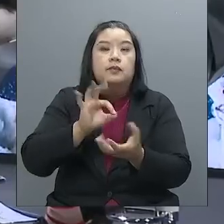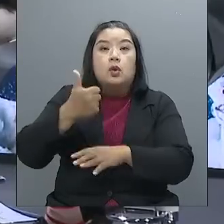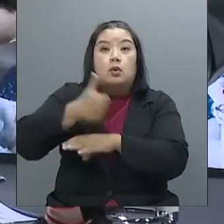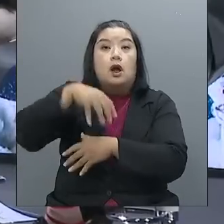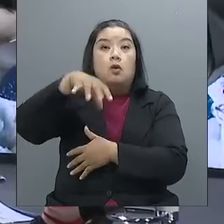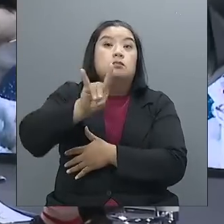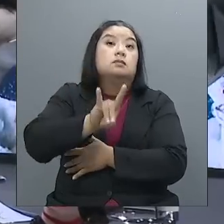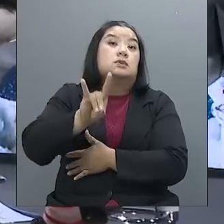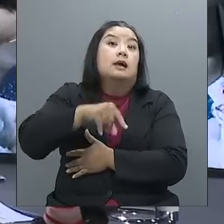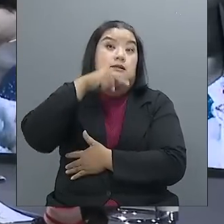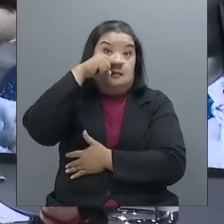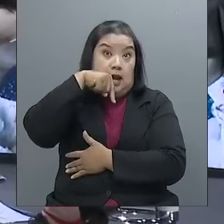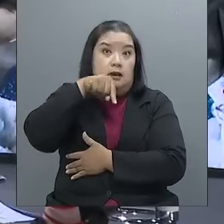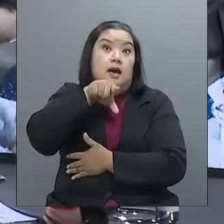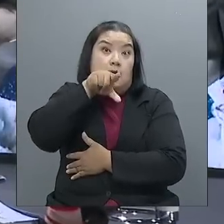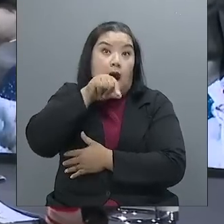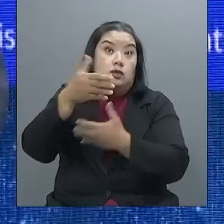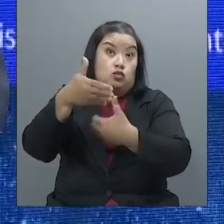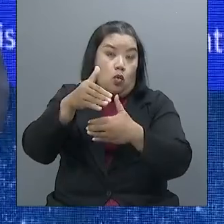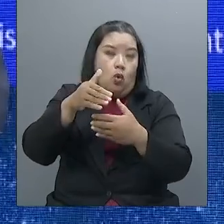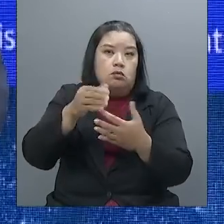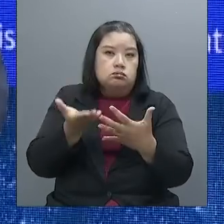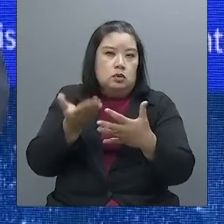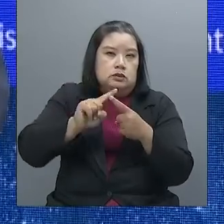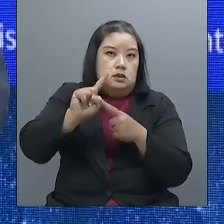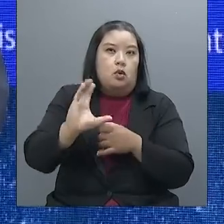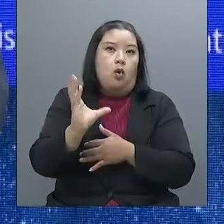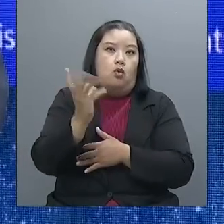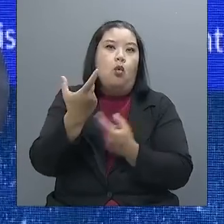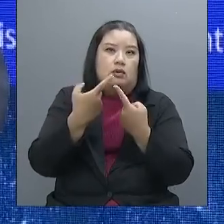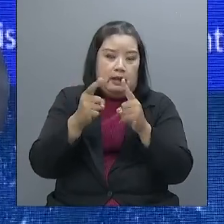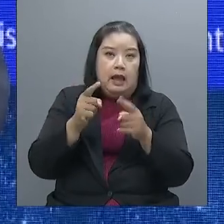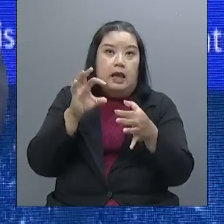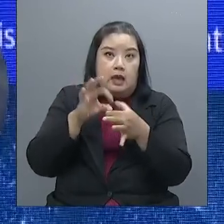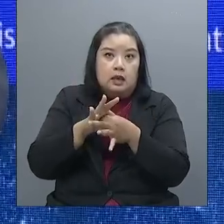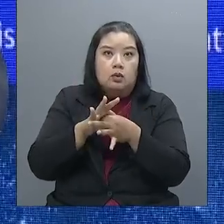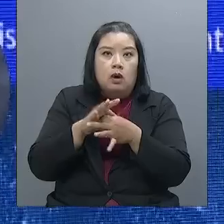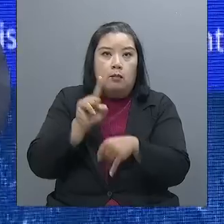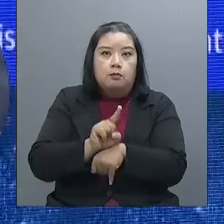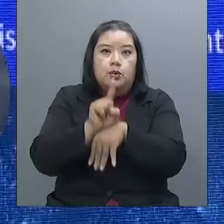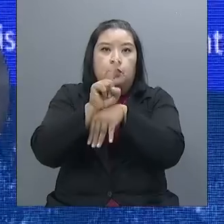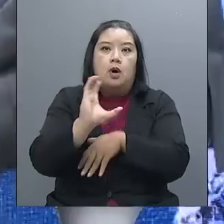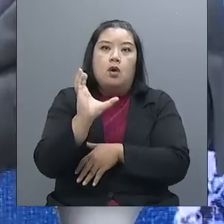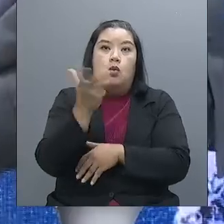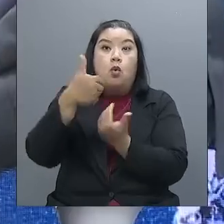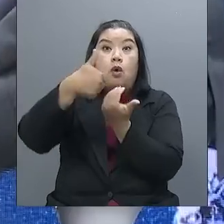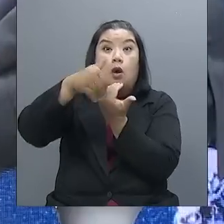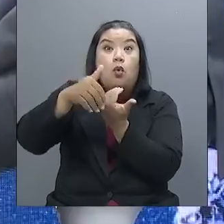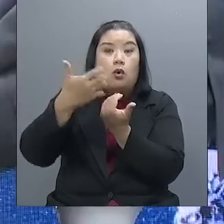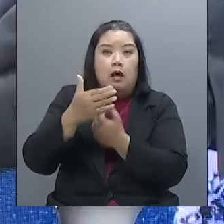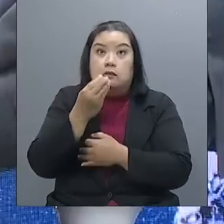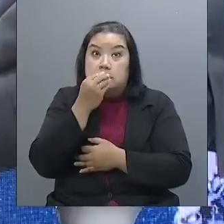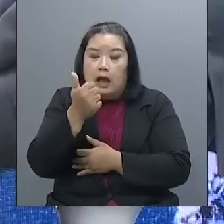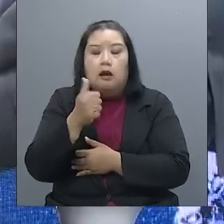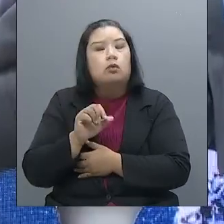ยผลิตไก่ติดอันดับต้นๆของโลกอยู่แล้วนะคะแต่การผลิตที่ตอบโจทย์ในระดับอวกาศได้ก็ยิ่งเป็นการการันตีคุณภาพค่ะส่วนผู้อำนวย